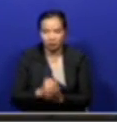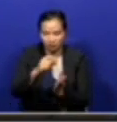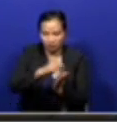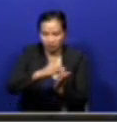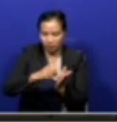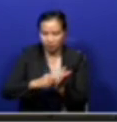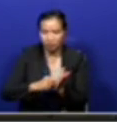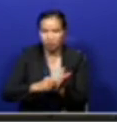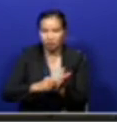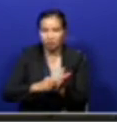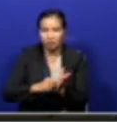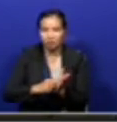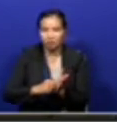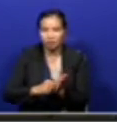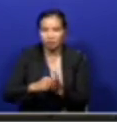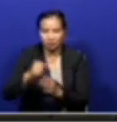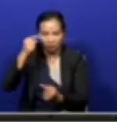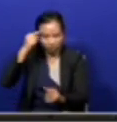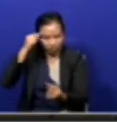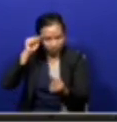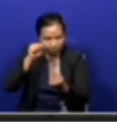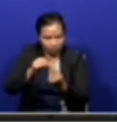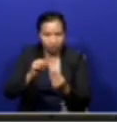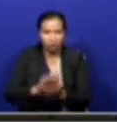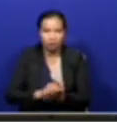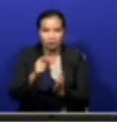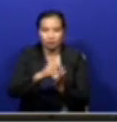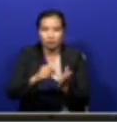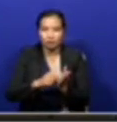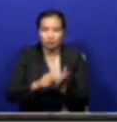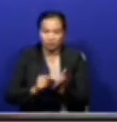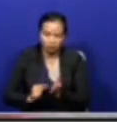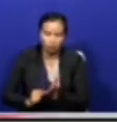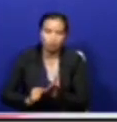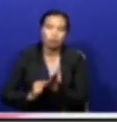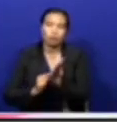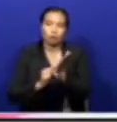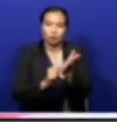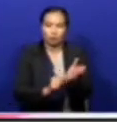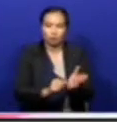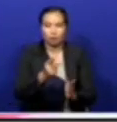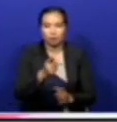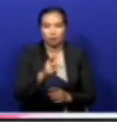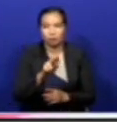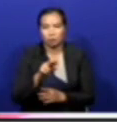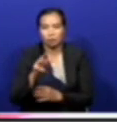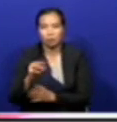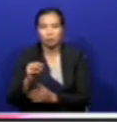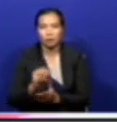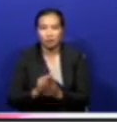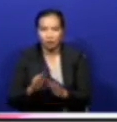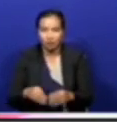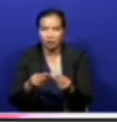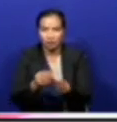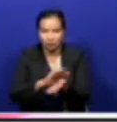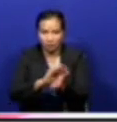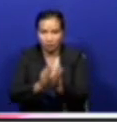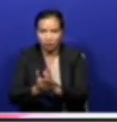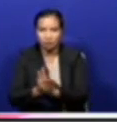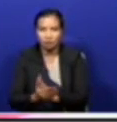ญัติโดยสามัญสำนึกมันไม่ควรเป็นร่างที่เสนอมาจากครม.ถ้าเขาต้องการให้เป็นร่างปฏิรูปประเทศเขาต้องระบุม